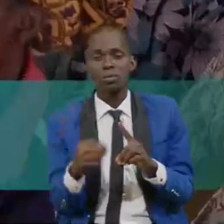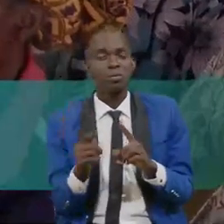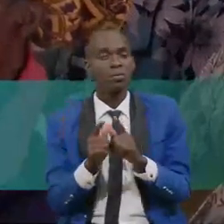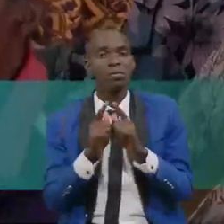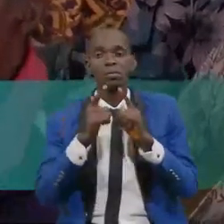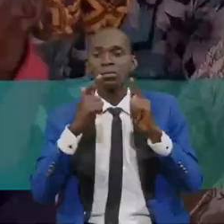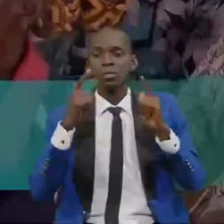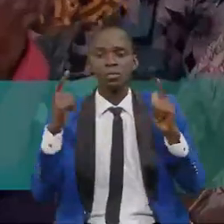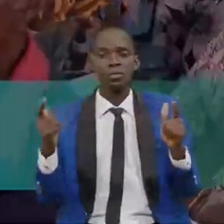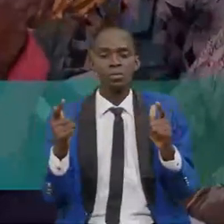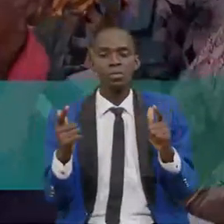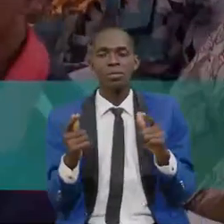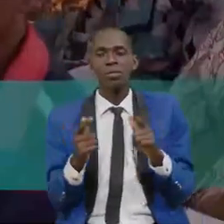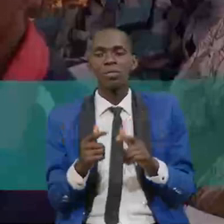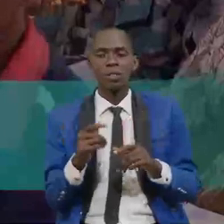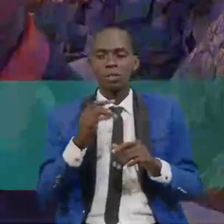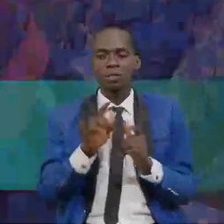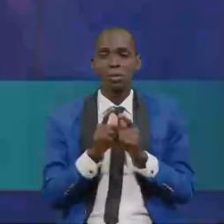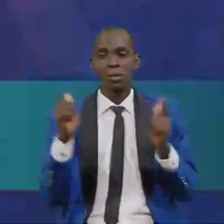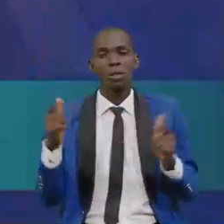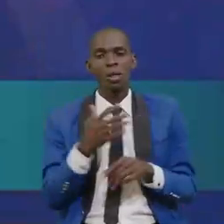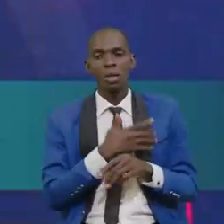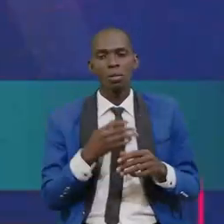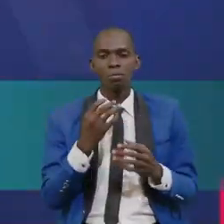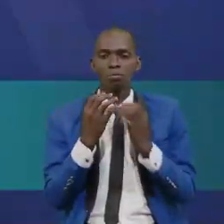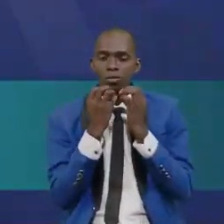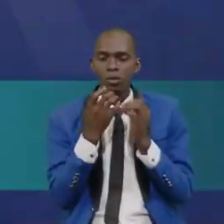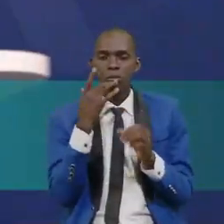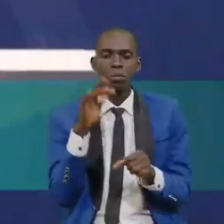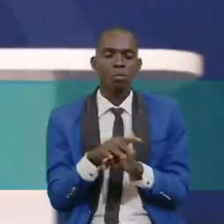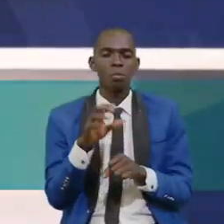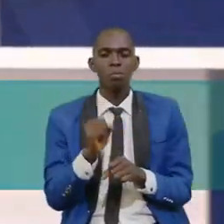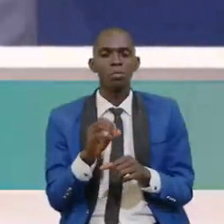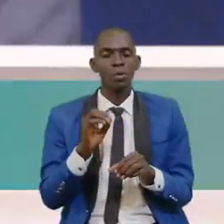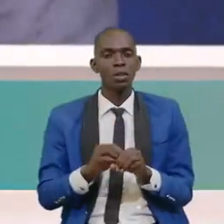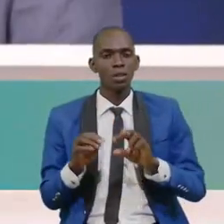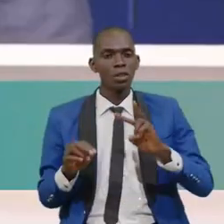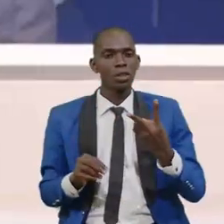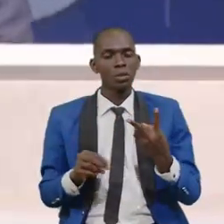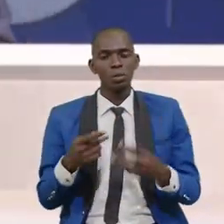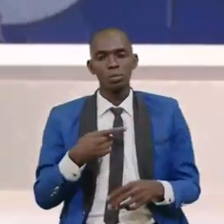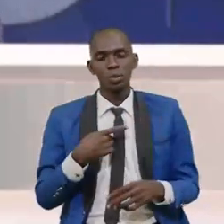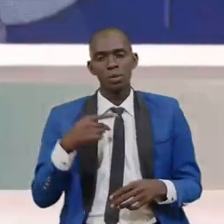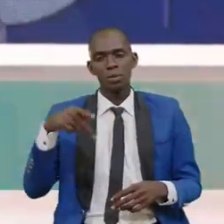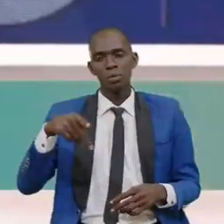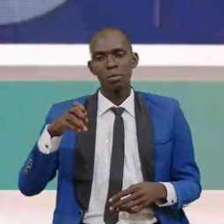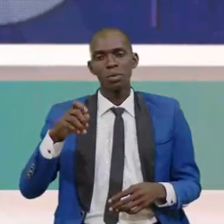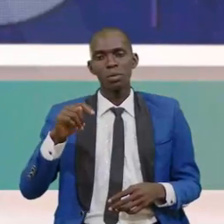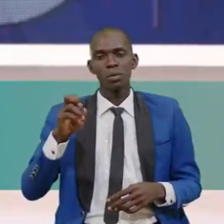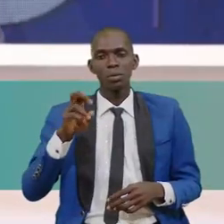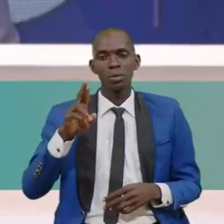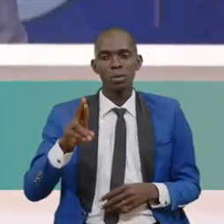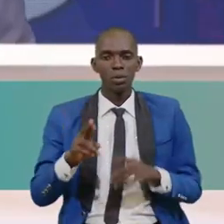précieuses promesses. Voyons en 2 Pierre 1, verset 3.